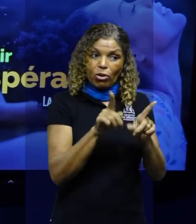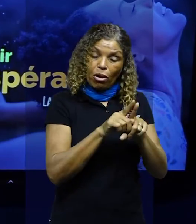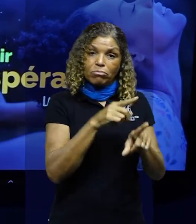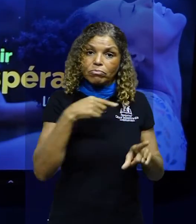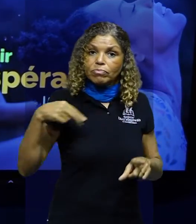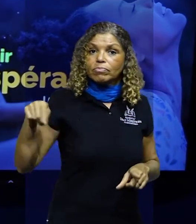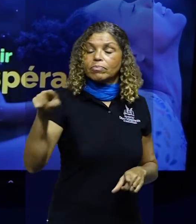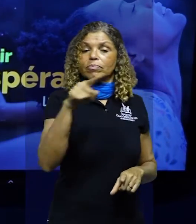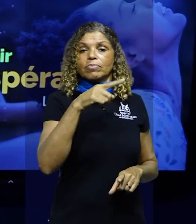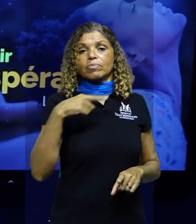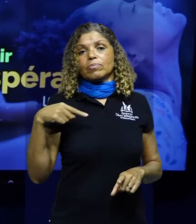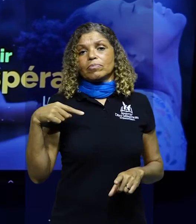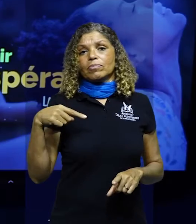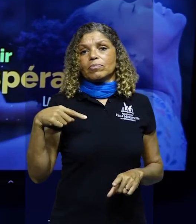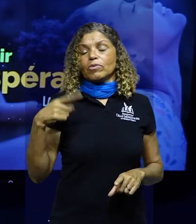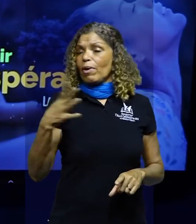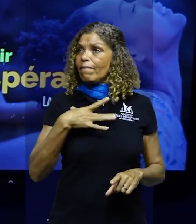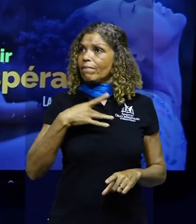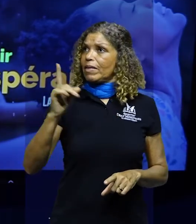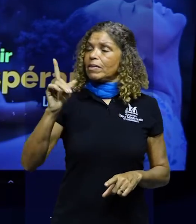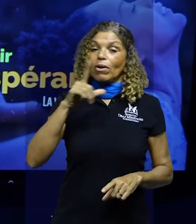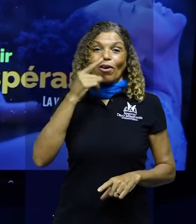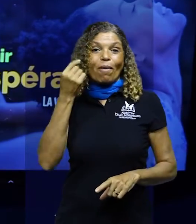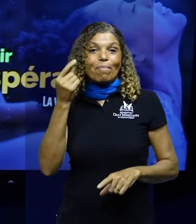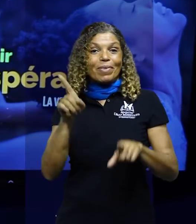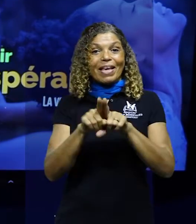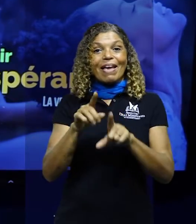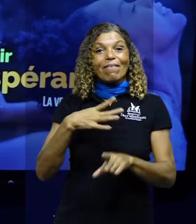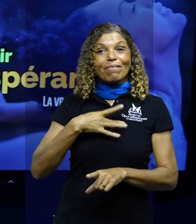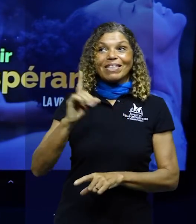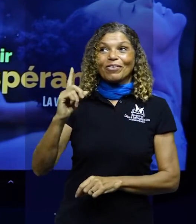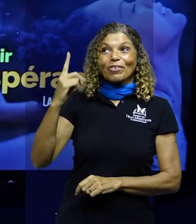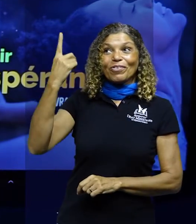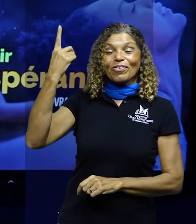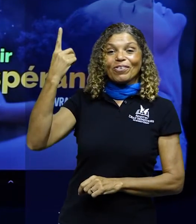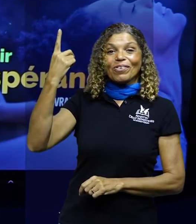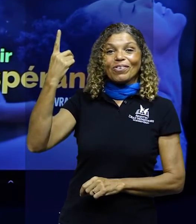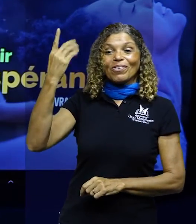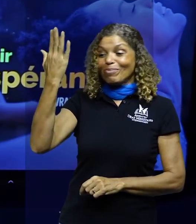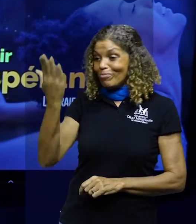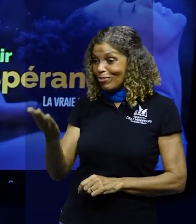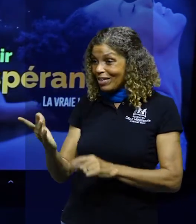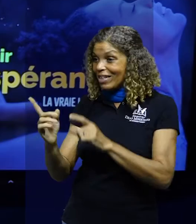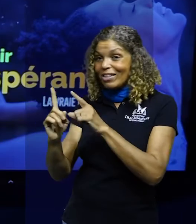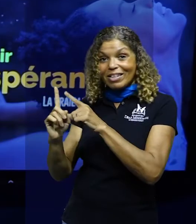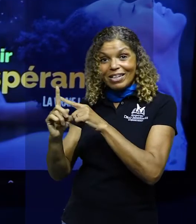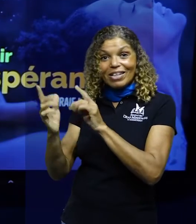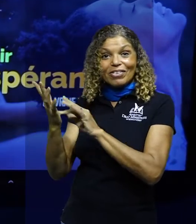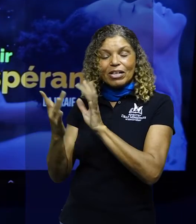unique et merveilleuse, de fils de l'homme et fils de Dieu, Jésus peut nous